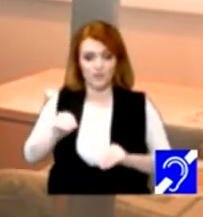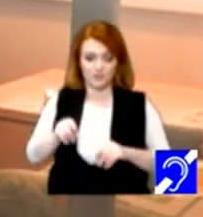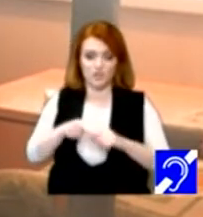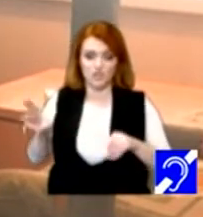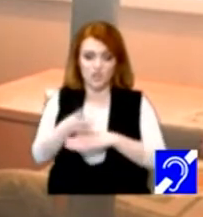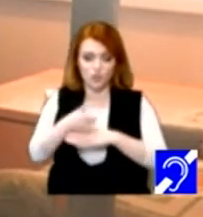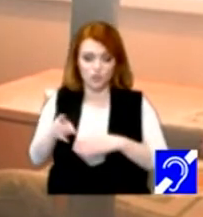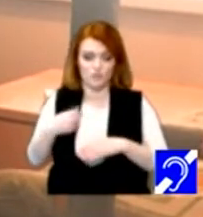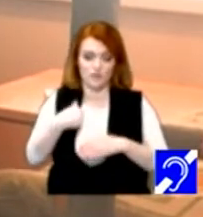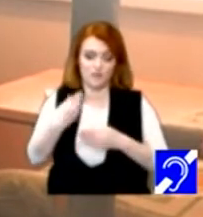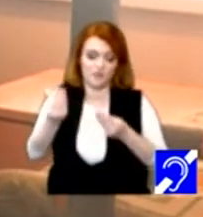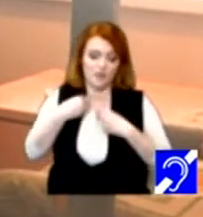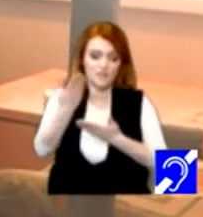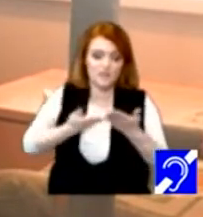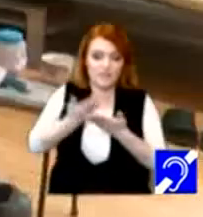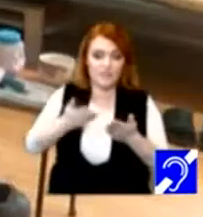unde